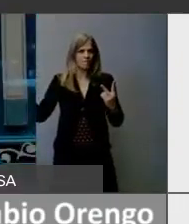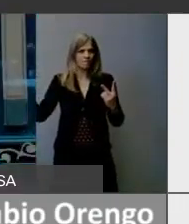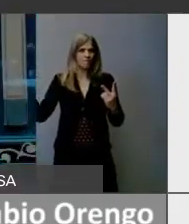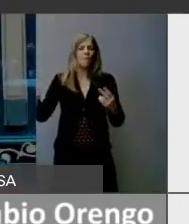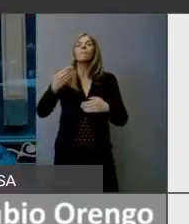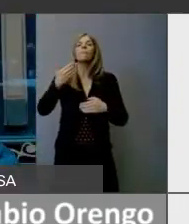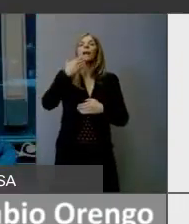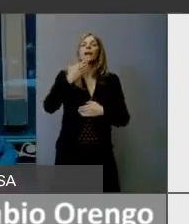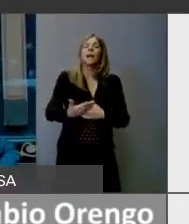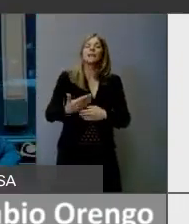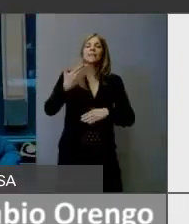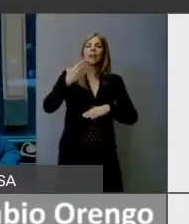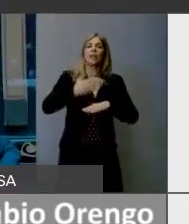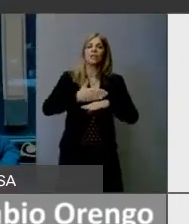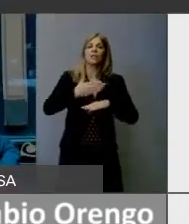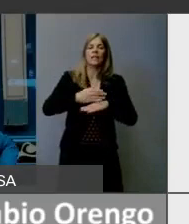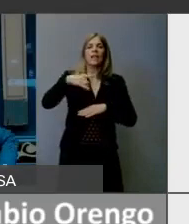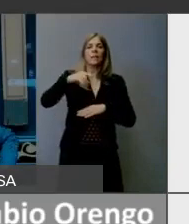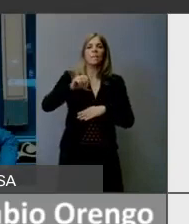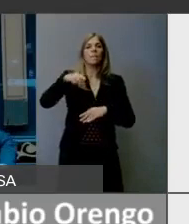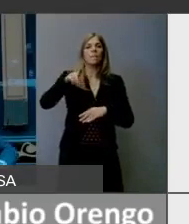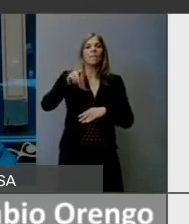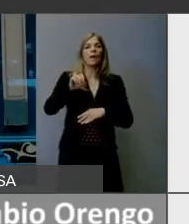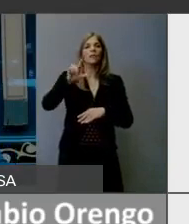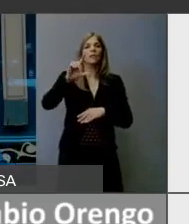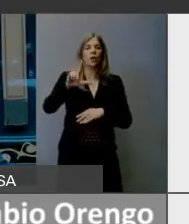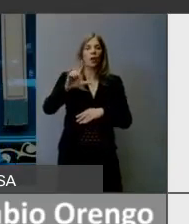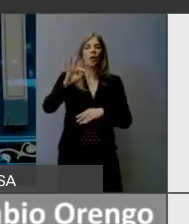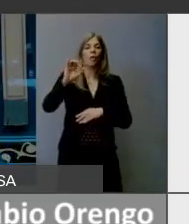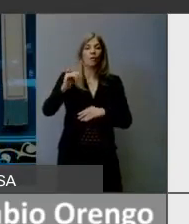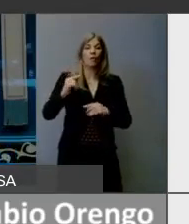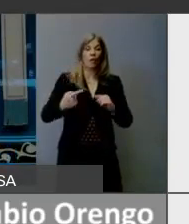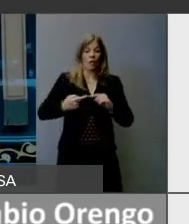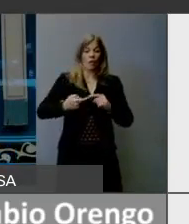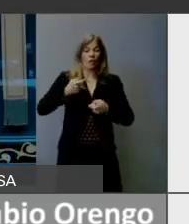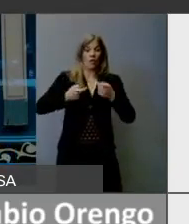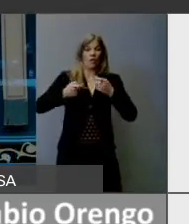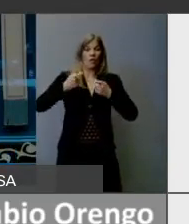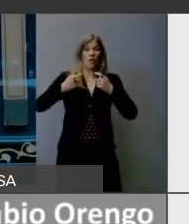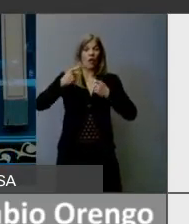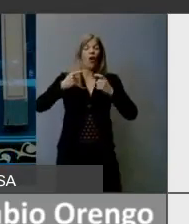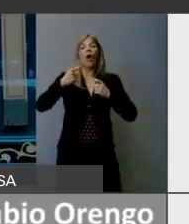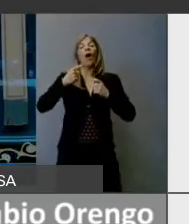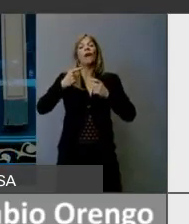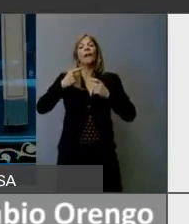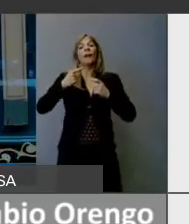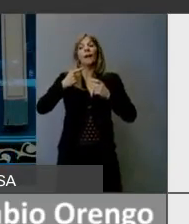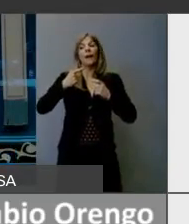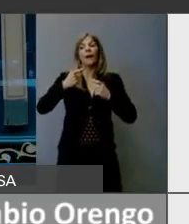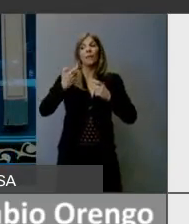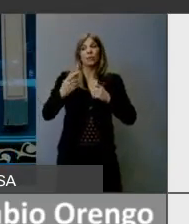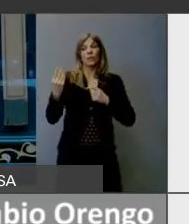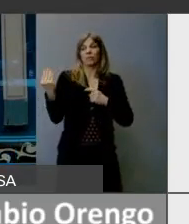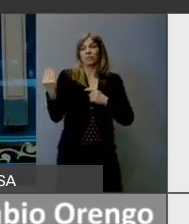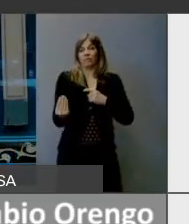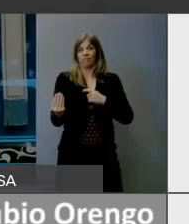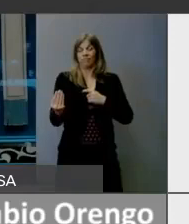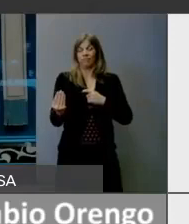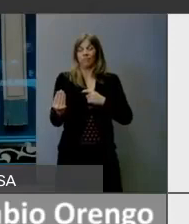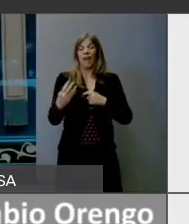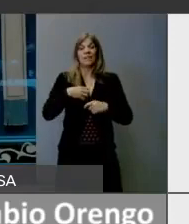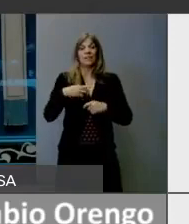Grazie consigliere Pandolfo. Recuperiamo la interpellanza, essendoci la presenza dell'assessore Rosso